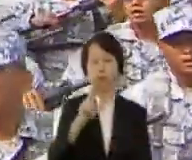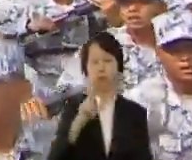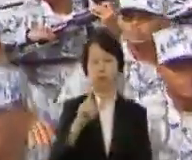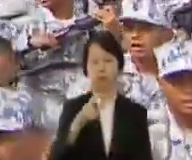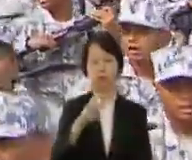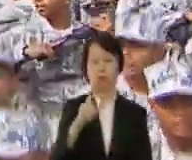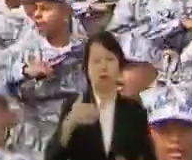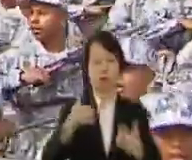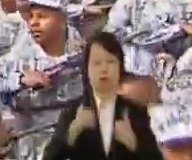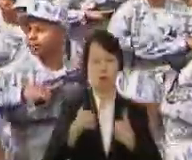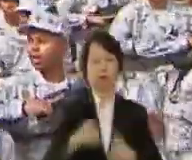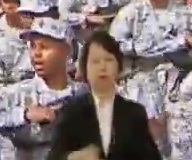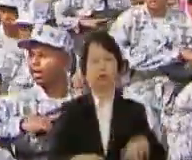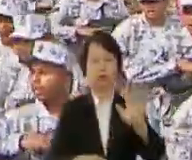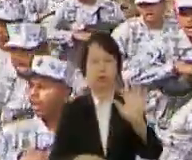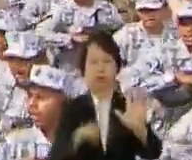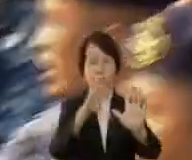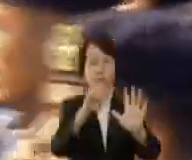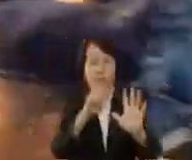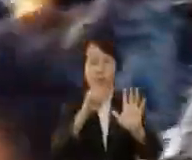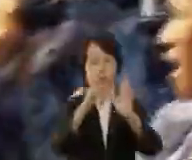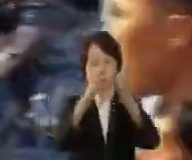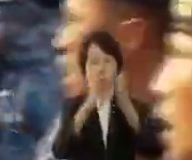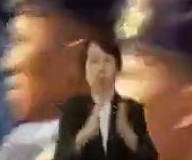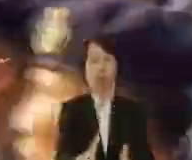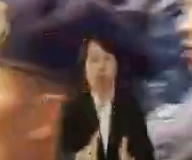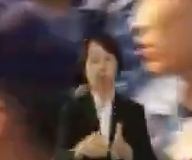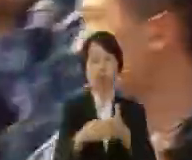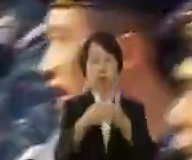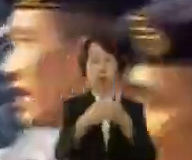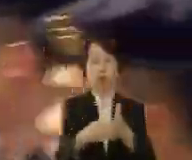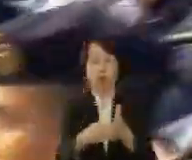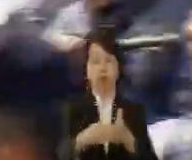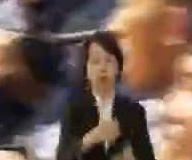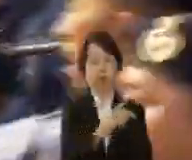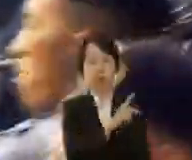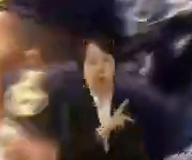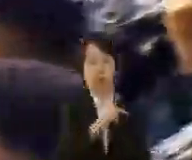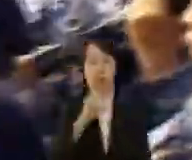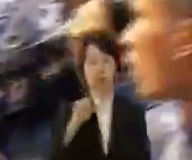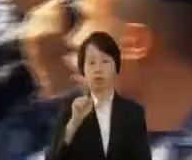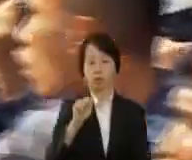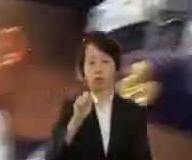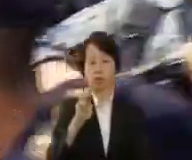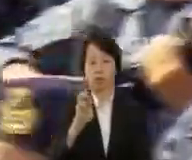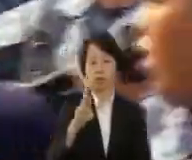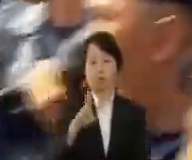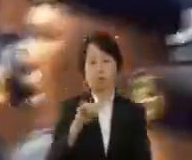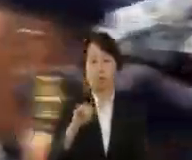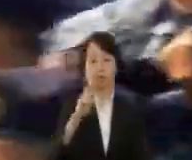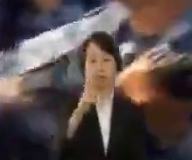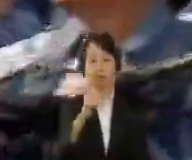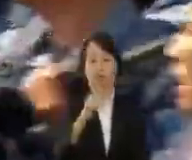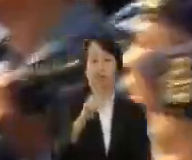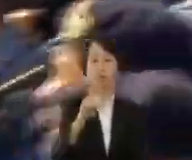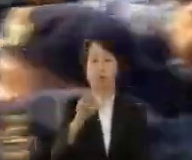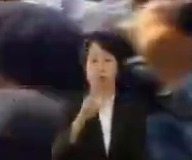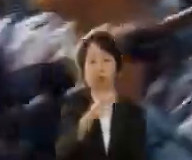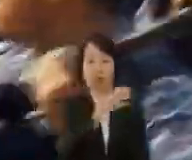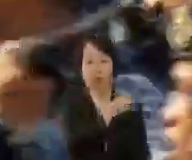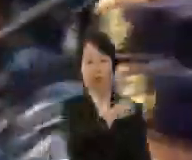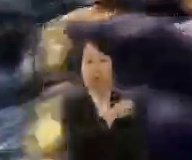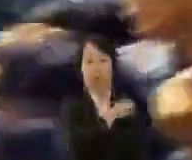dengan kekuatan seramai 50 anggota pimpinan Kapten Sabri bin Hamil TUDM selaku